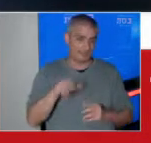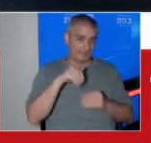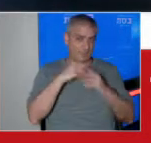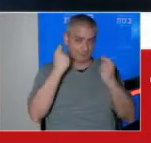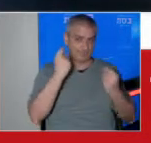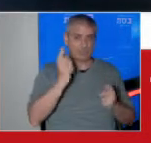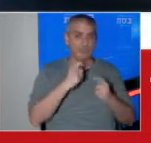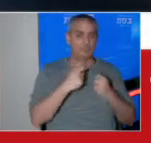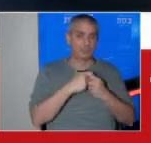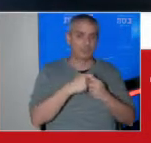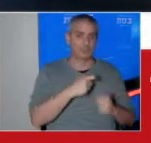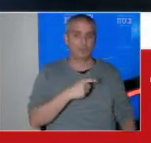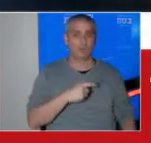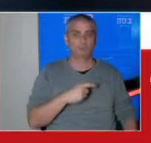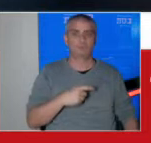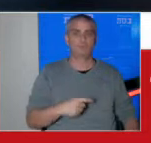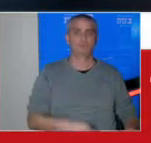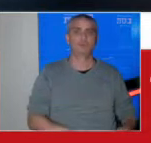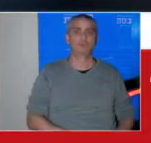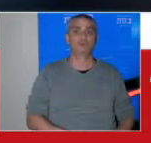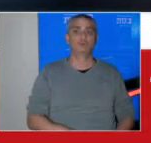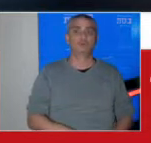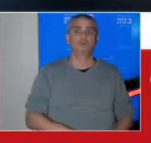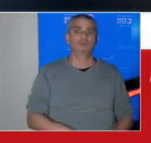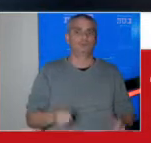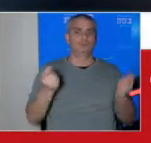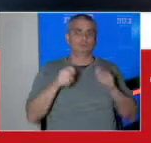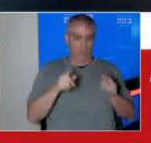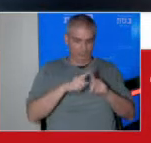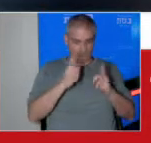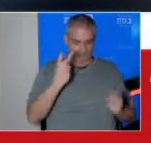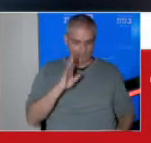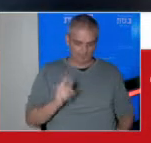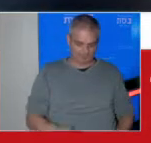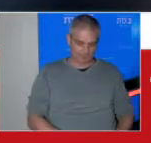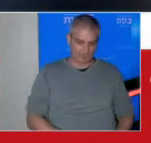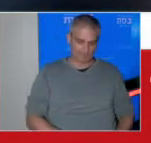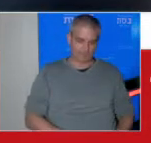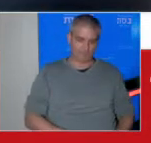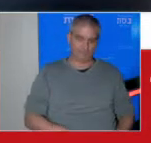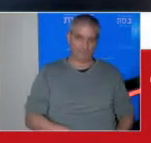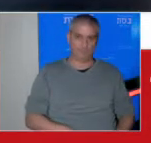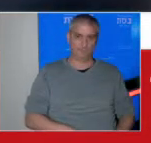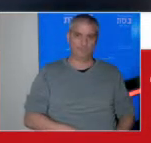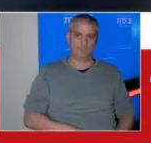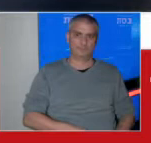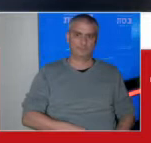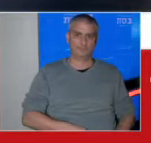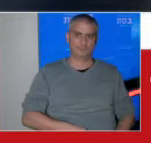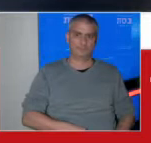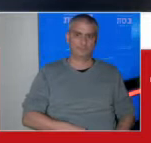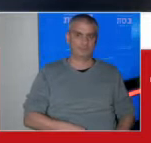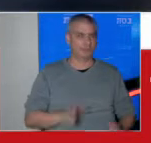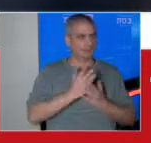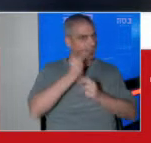החינוך, בכל מה שקשור לשביתות. אז עוד פעם אנחנו מגיעים לעניין הזה, 24 שעות האחרונות, אתם כהסתדרות המורים, כבר